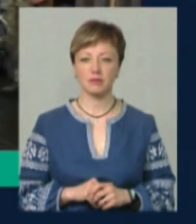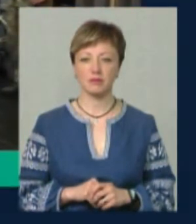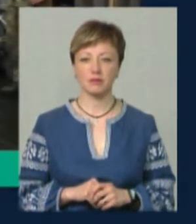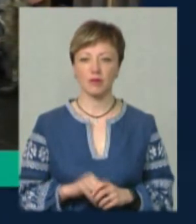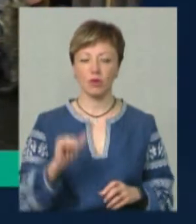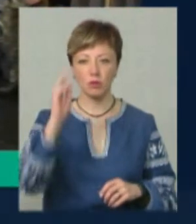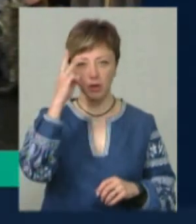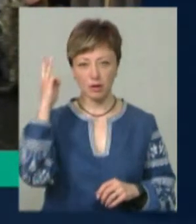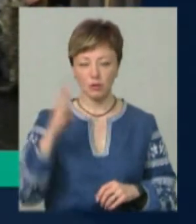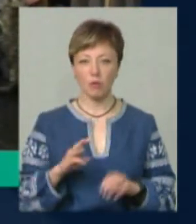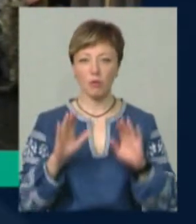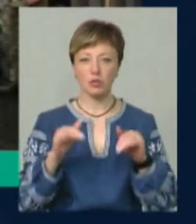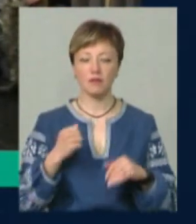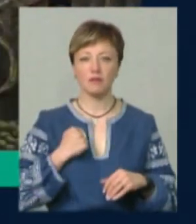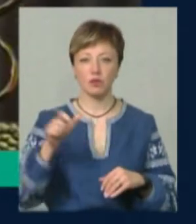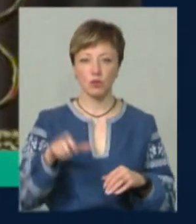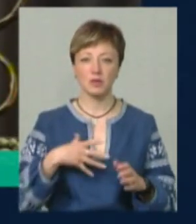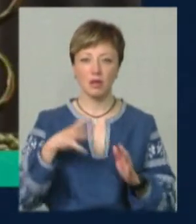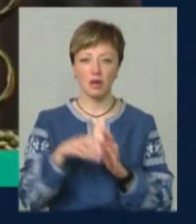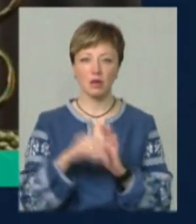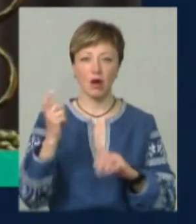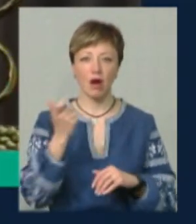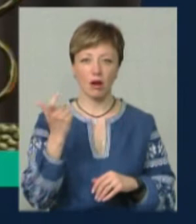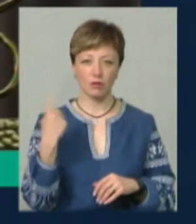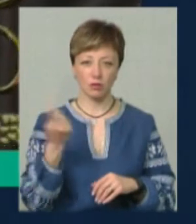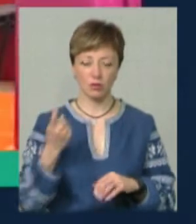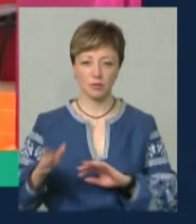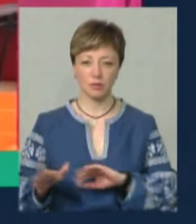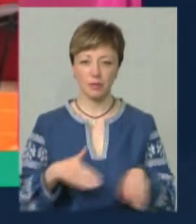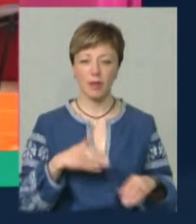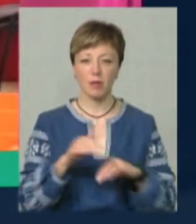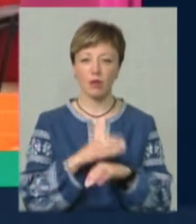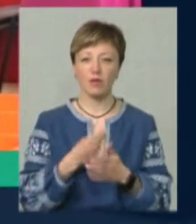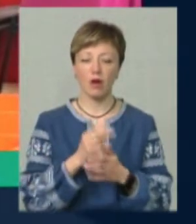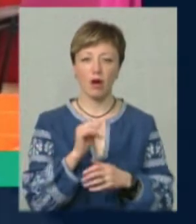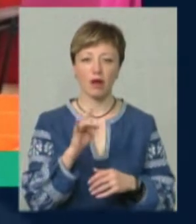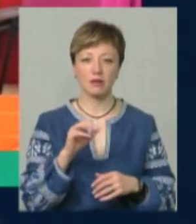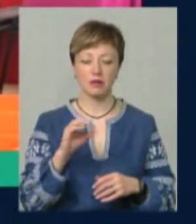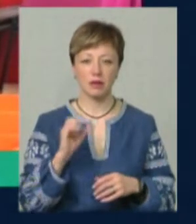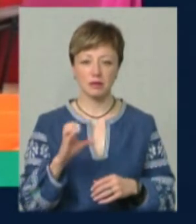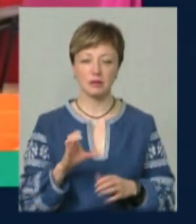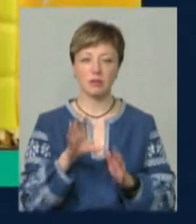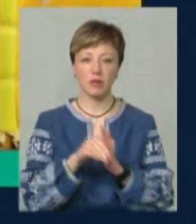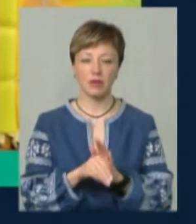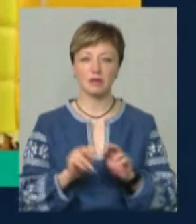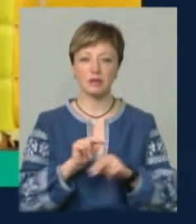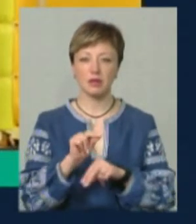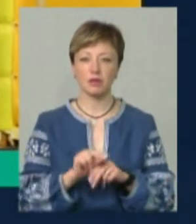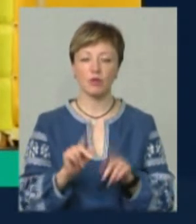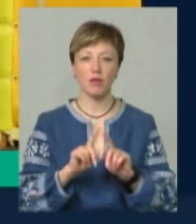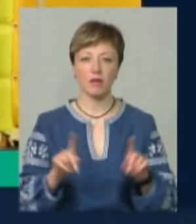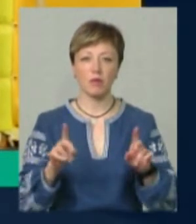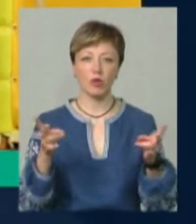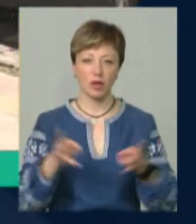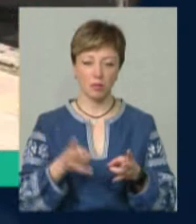У Хмельницькому попрощались із військовим, який загинув на Харківщині. Благодійний фонд «Карітас» запровадив заняття для дітей з особливими